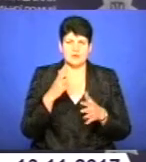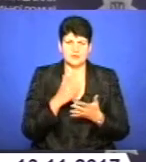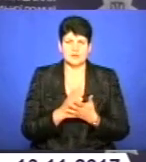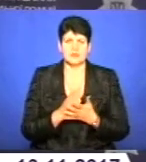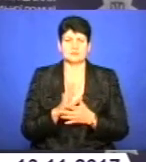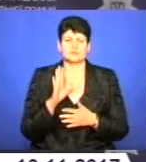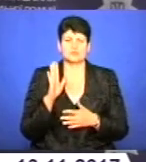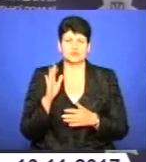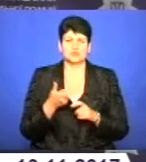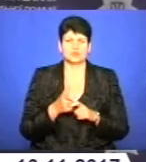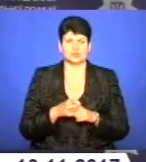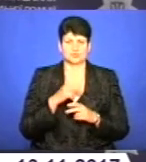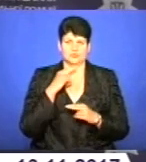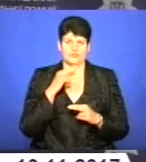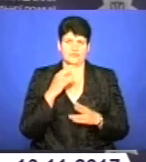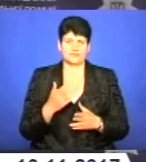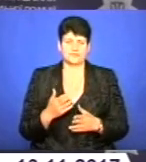бути максимально обережними.